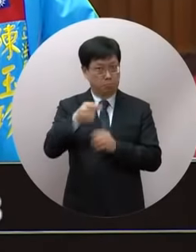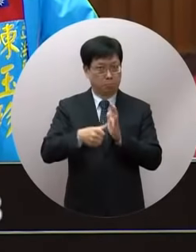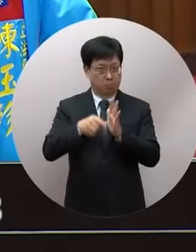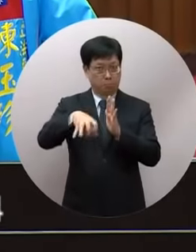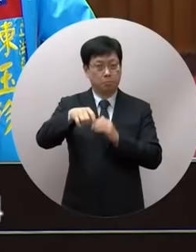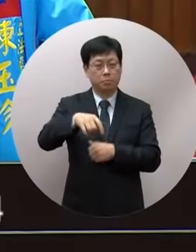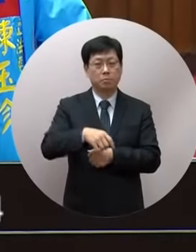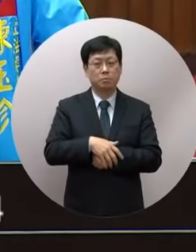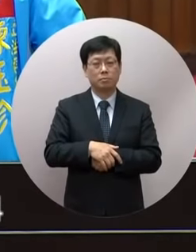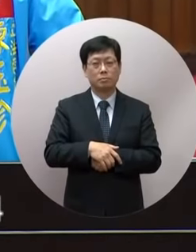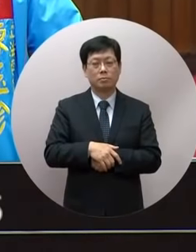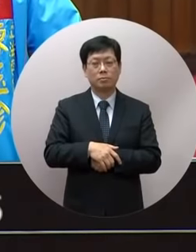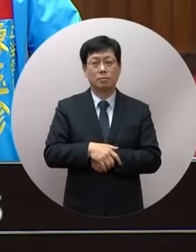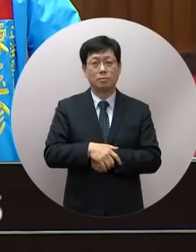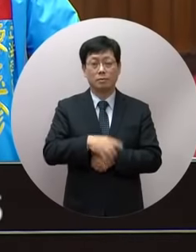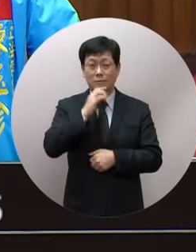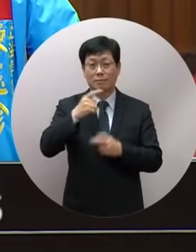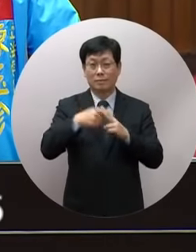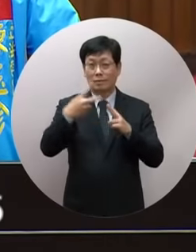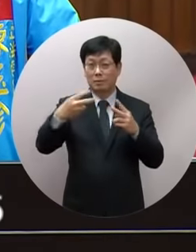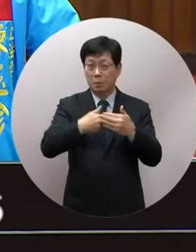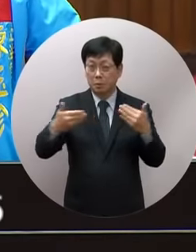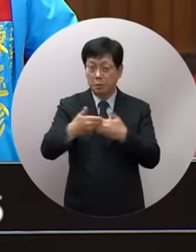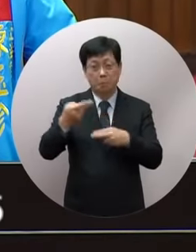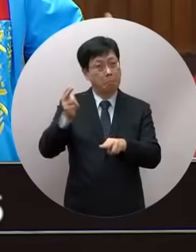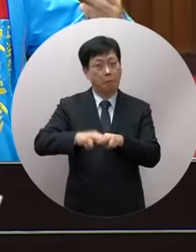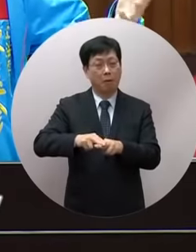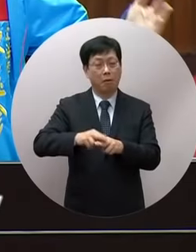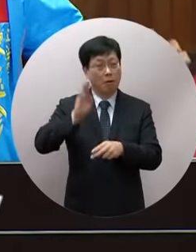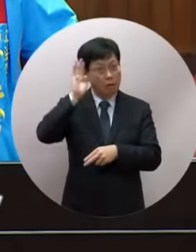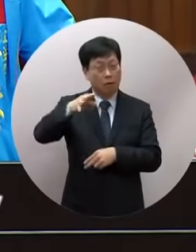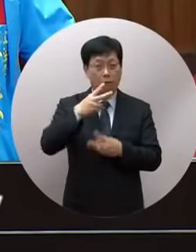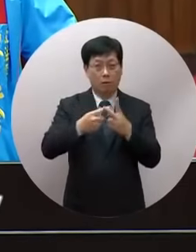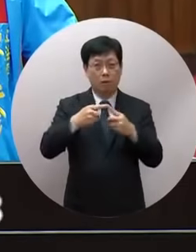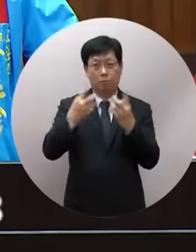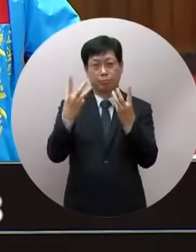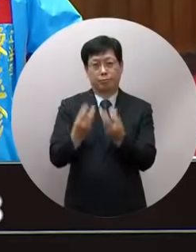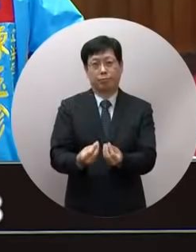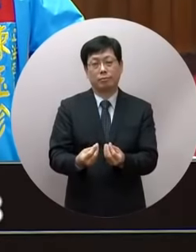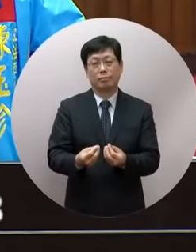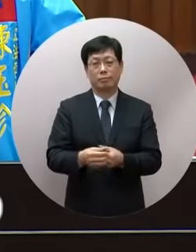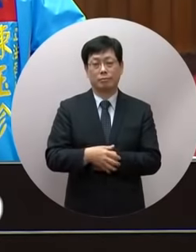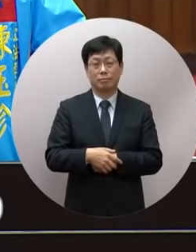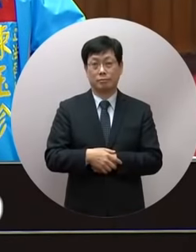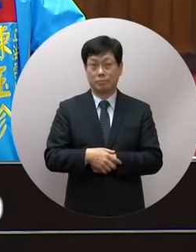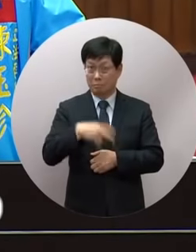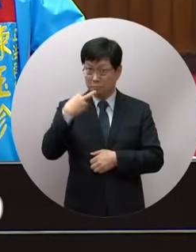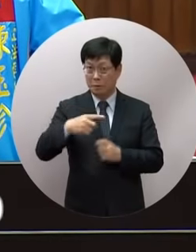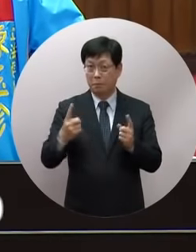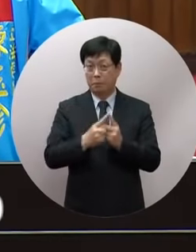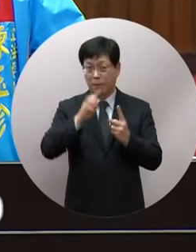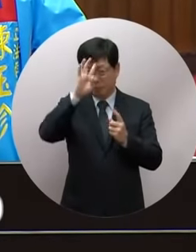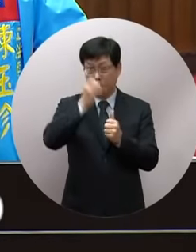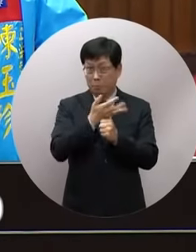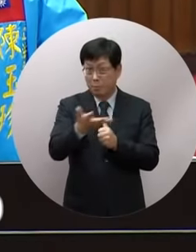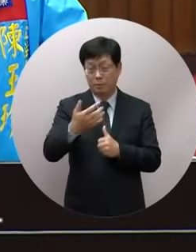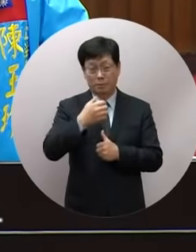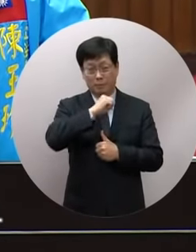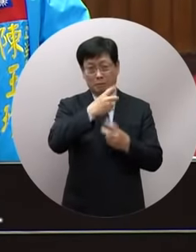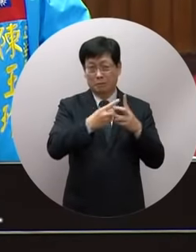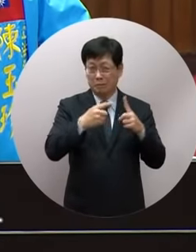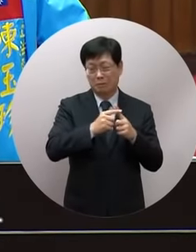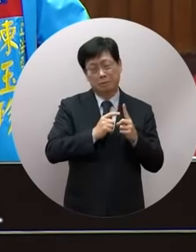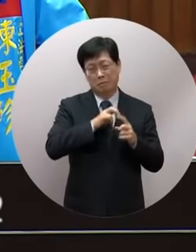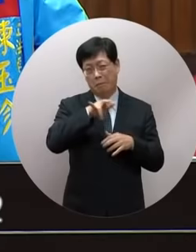院长知道嘛，哈。那自从没有小三通以后，大概客人都没有了嘛，哈。然后那时候因为这个疫情关系，台湾的客人也